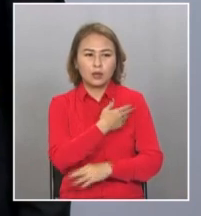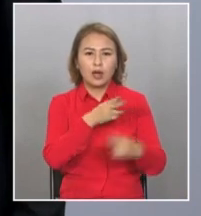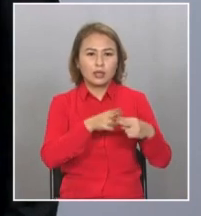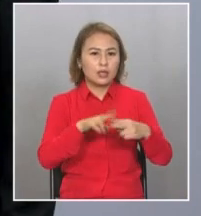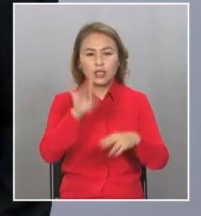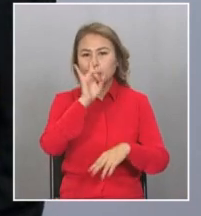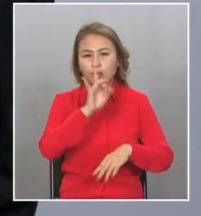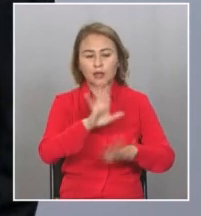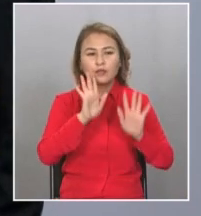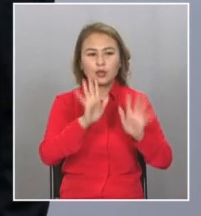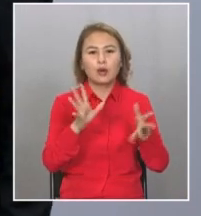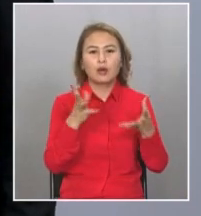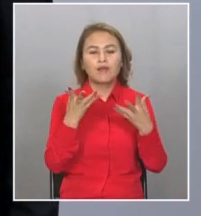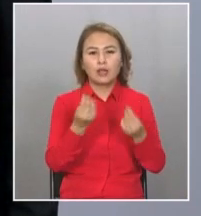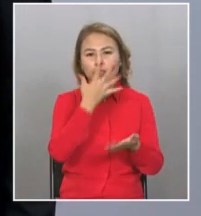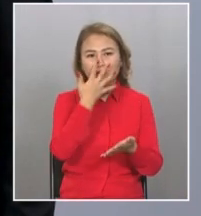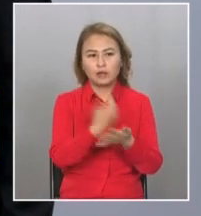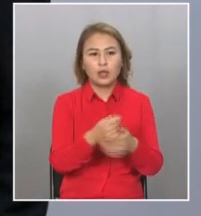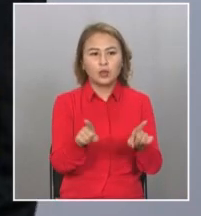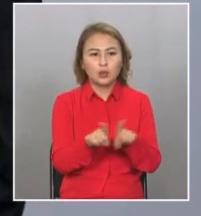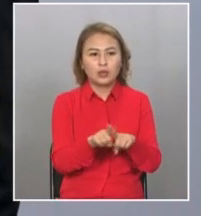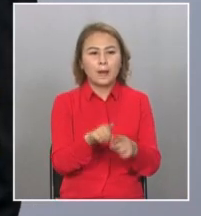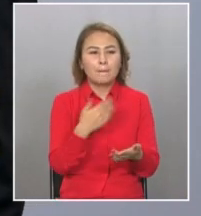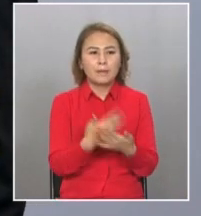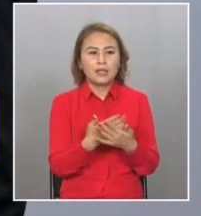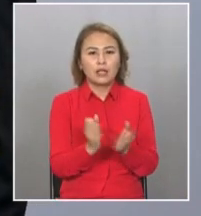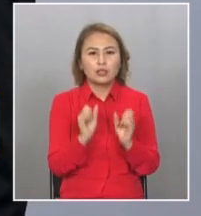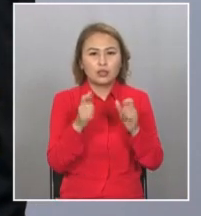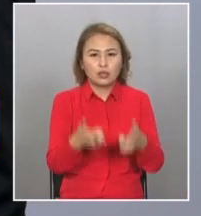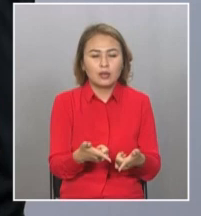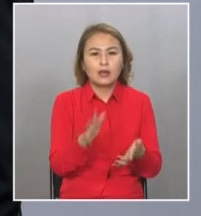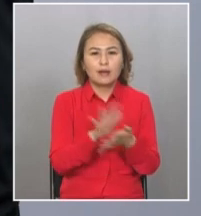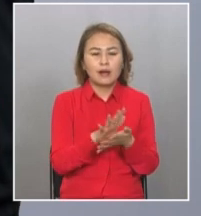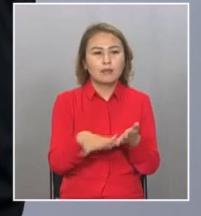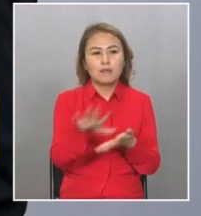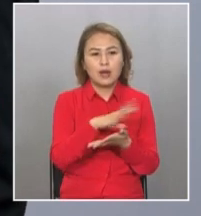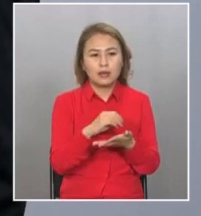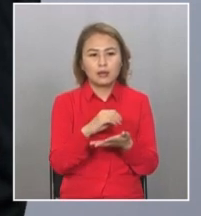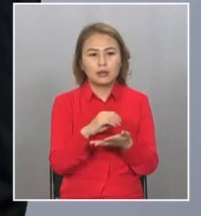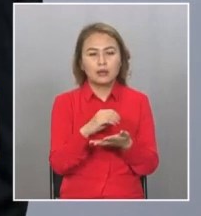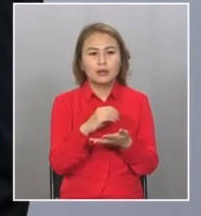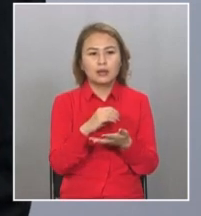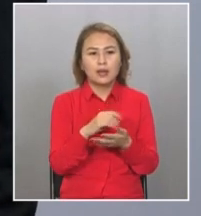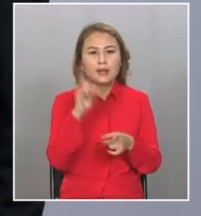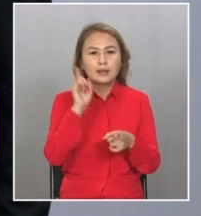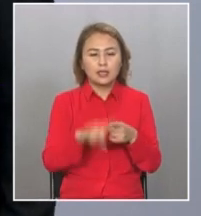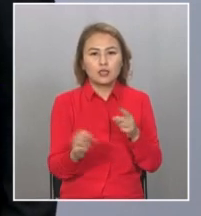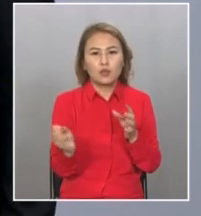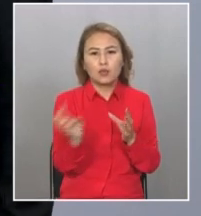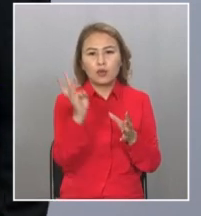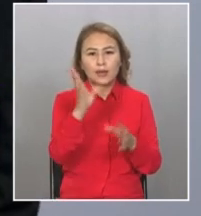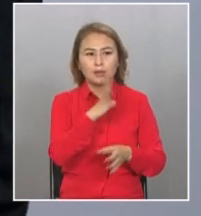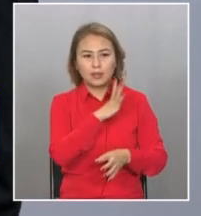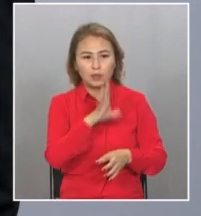етпейді, сонымен қатар ылғалға да өзіндік әсерін тигізеді. Мысалға, түскен ылғалдың барлығы оның тез буланып